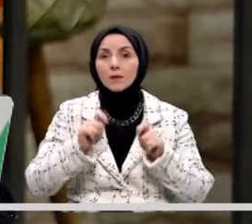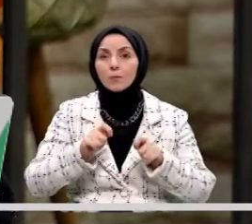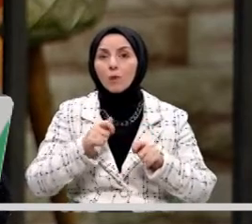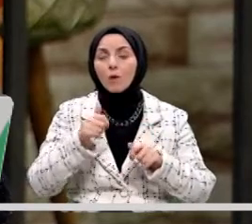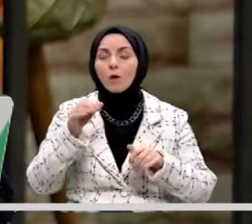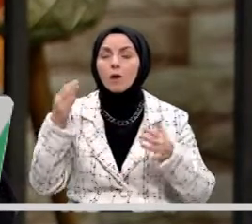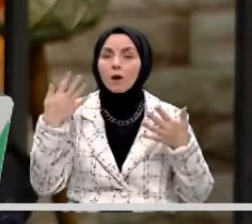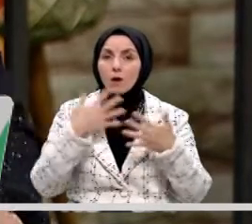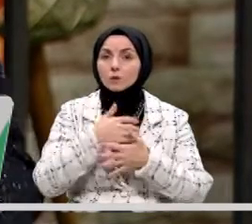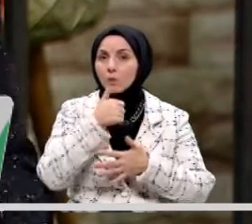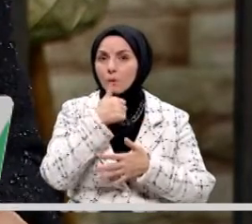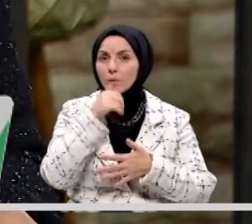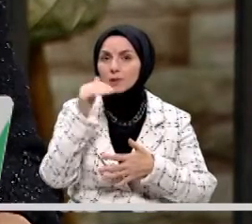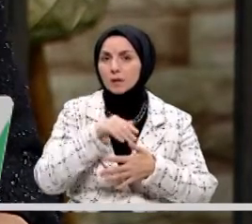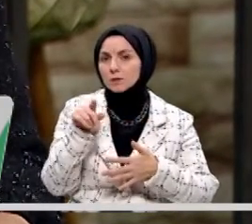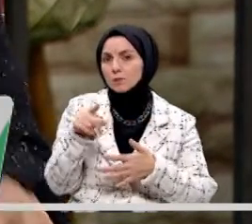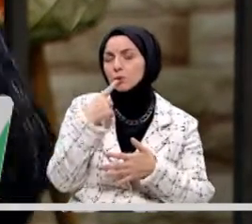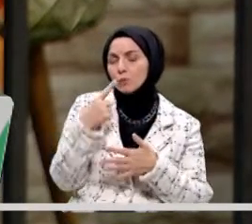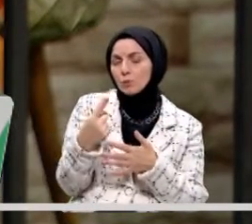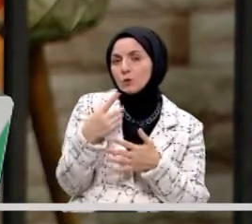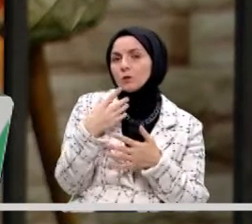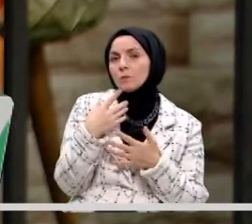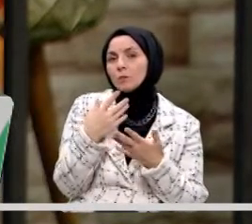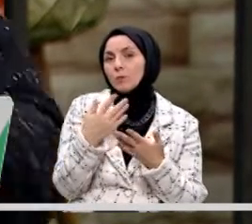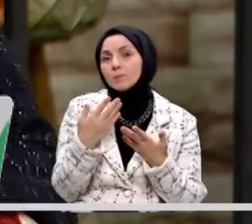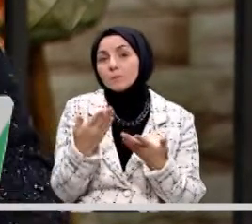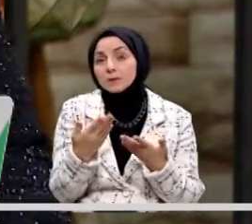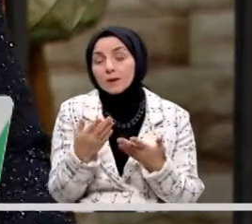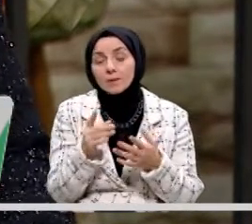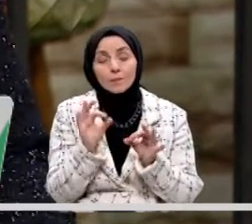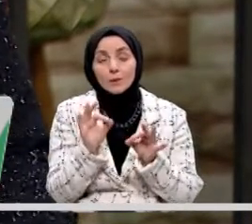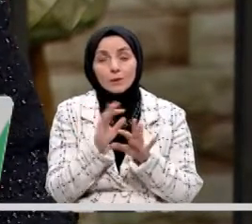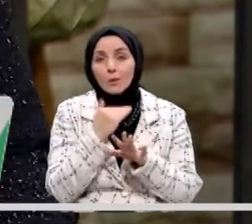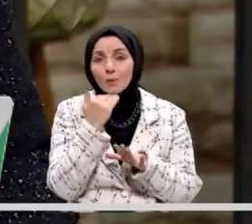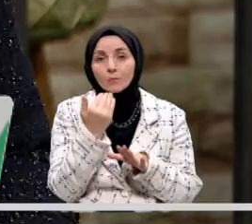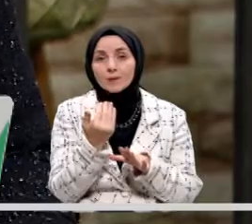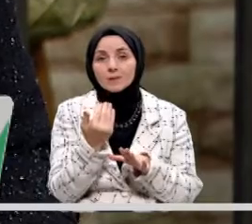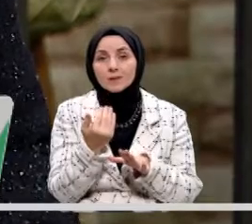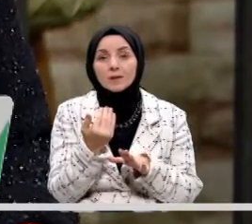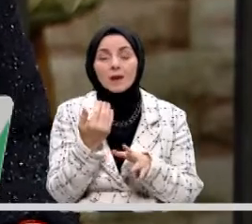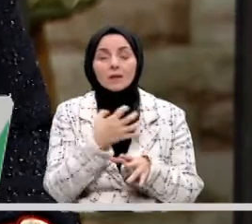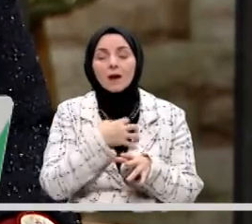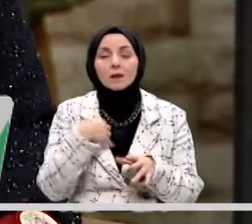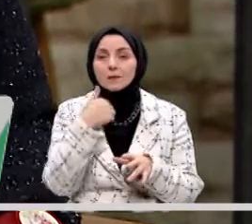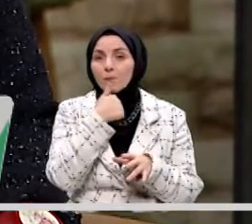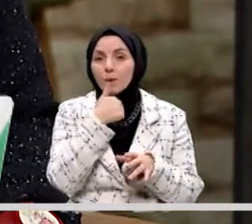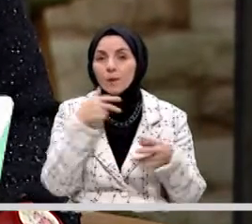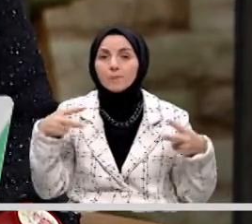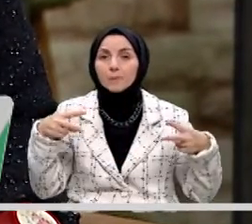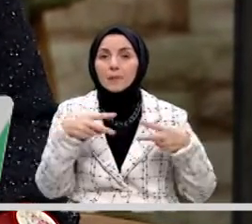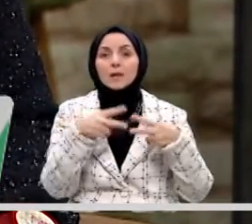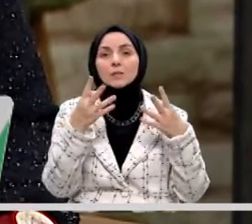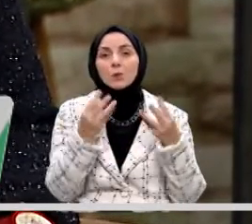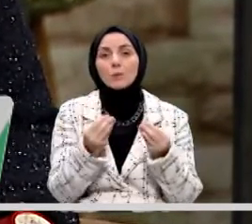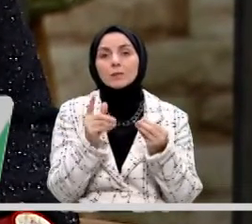oturdu Evde kendine kim E sen de bir otoritesin Yani aynı eşitsiniz baban gelsin Anladım onun gibi burada